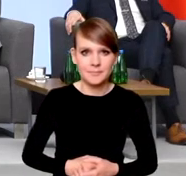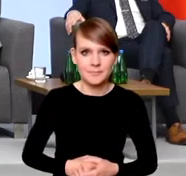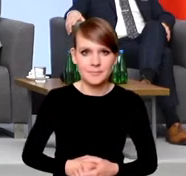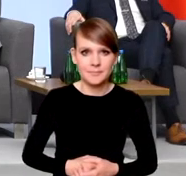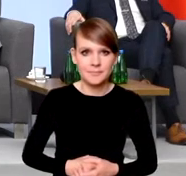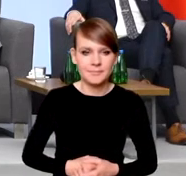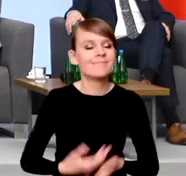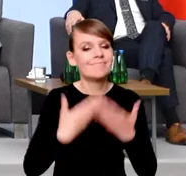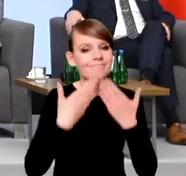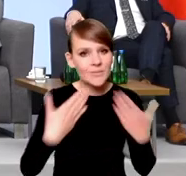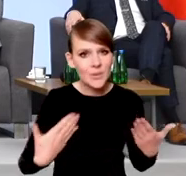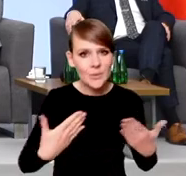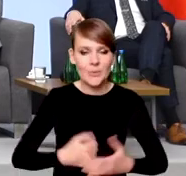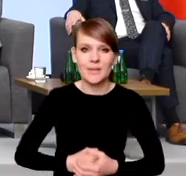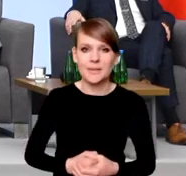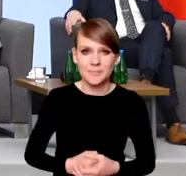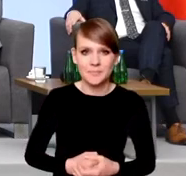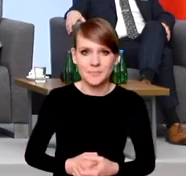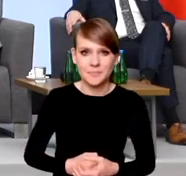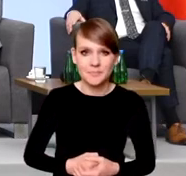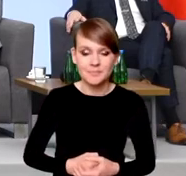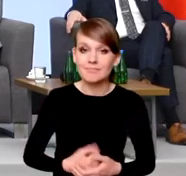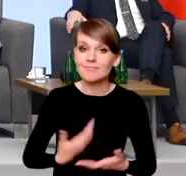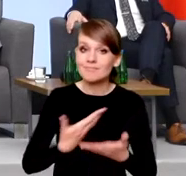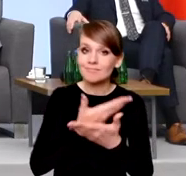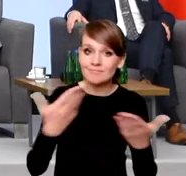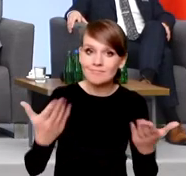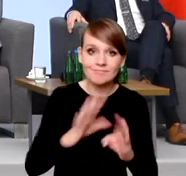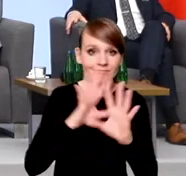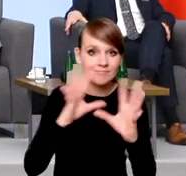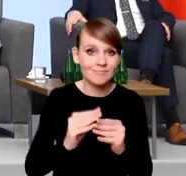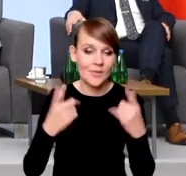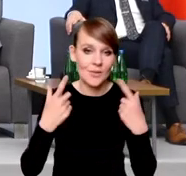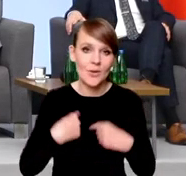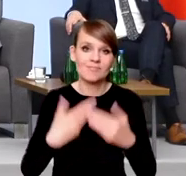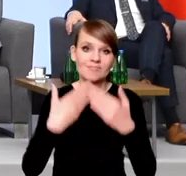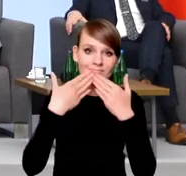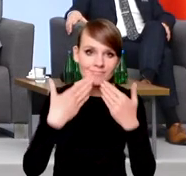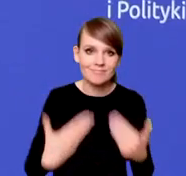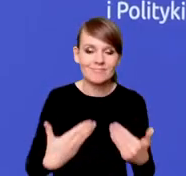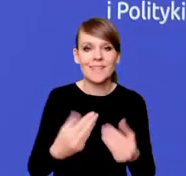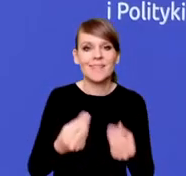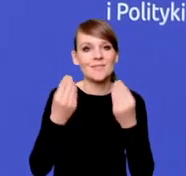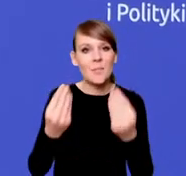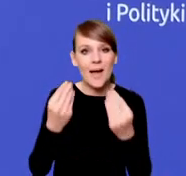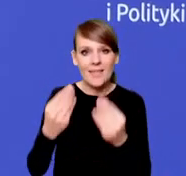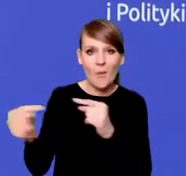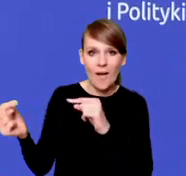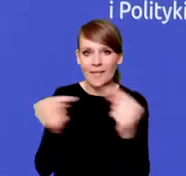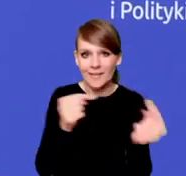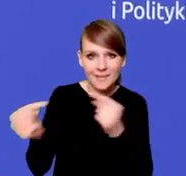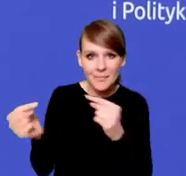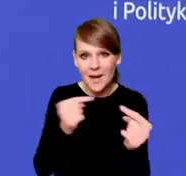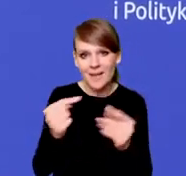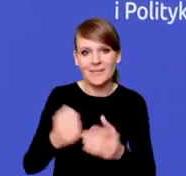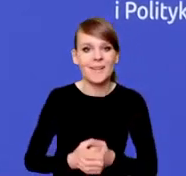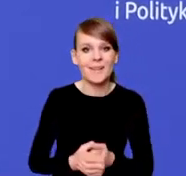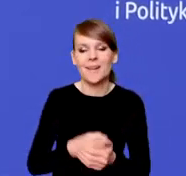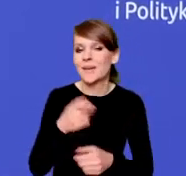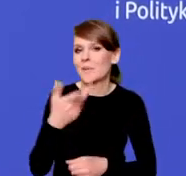Dziękuję bardzo. Wszystkim Państwu również bardzo dziękuję za wspaniałą debatę i bardzo